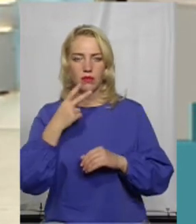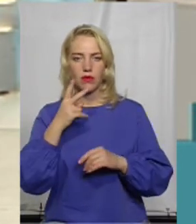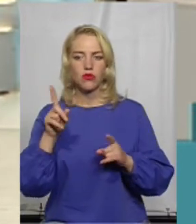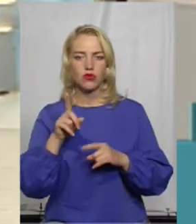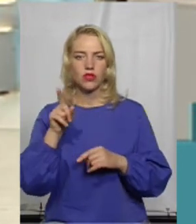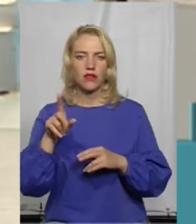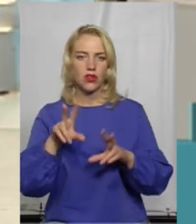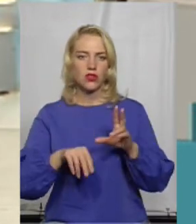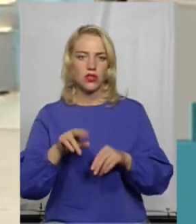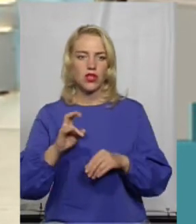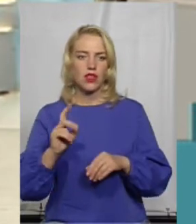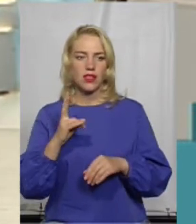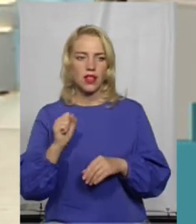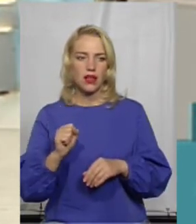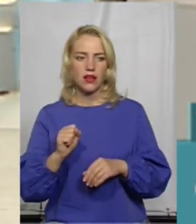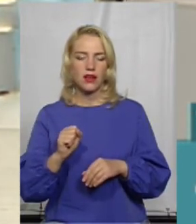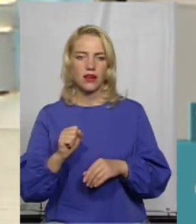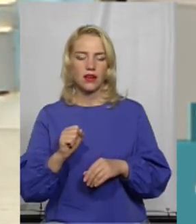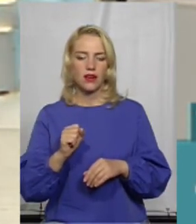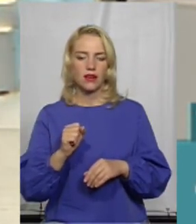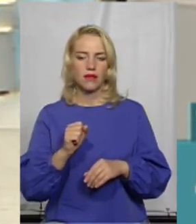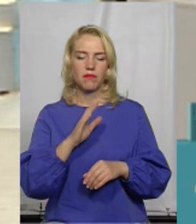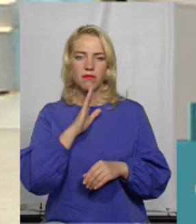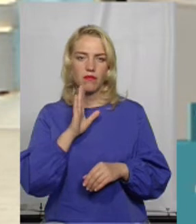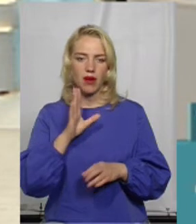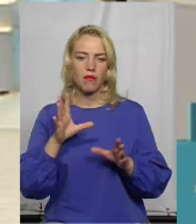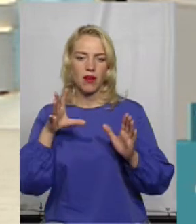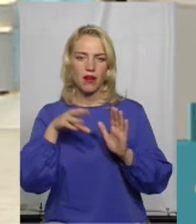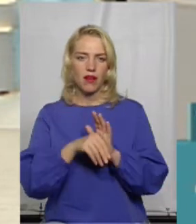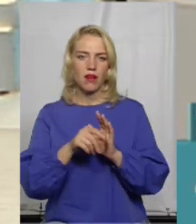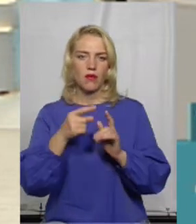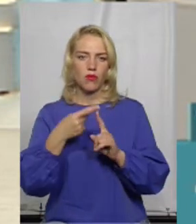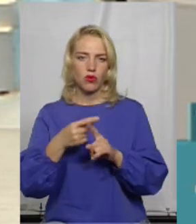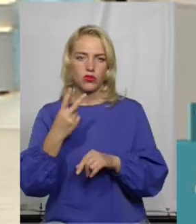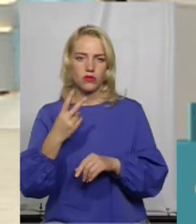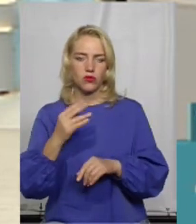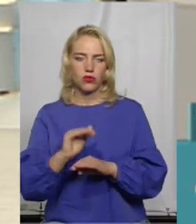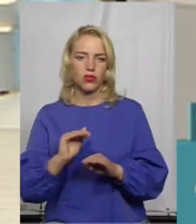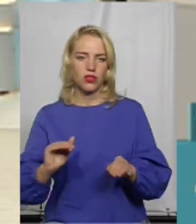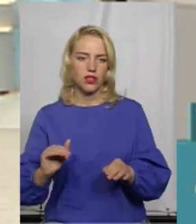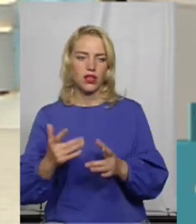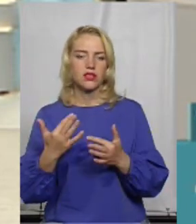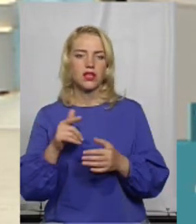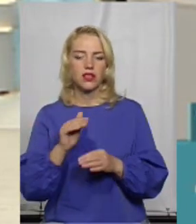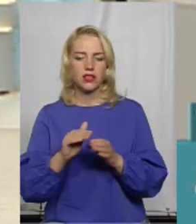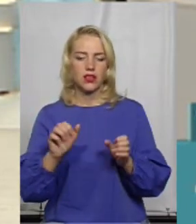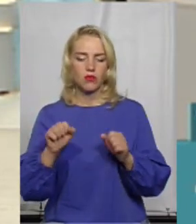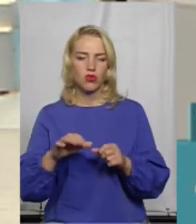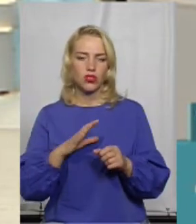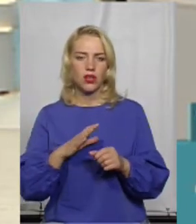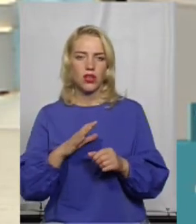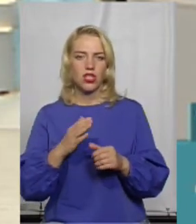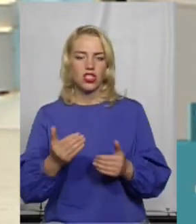що вона розрахована на маму і двох діток. Це тільки вона може вмістити трьох людей, чи це мінімум? Скільки взагалі там може людей жити